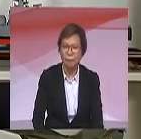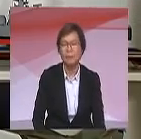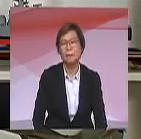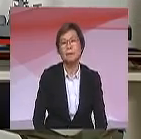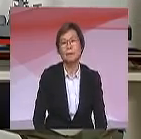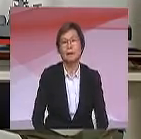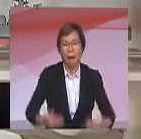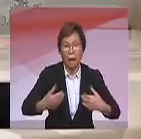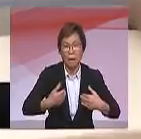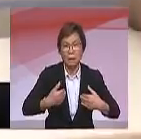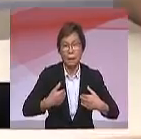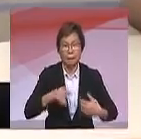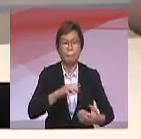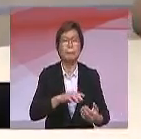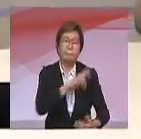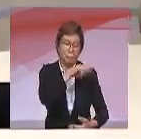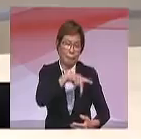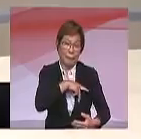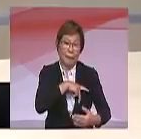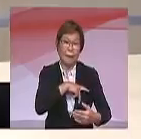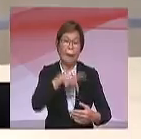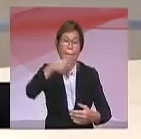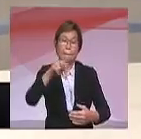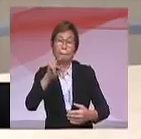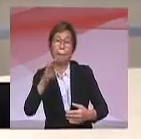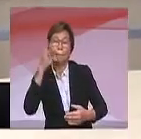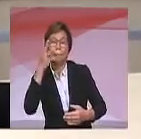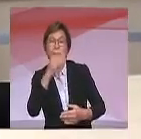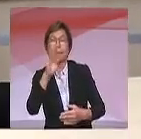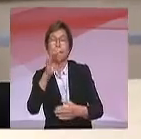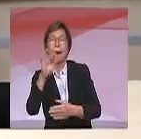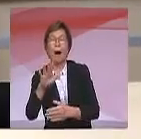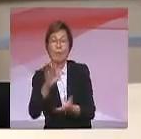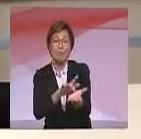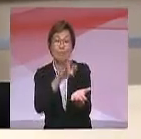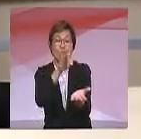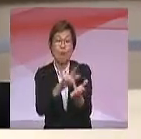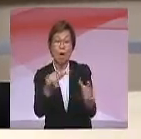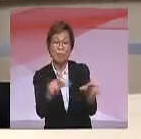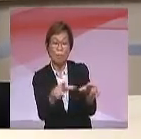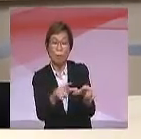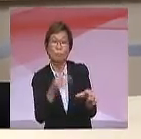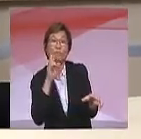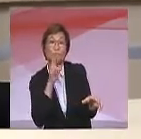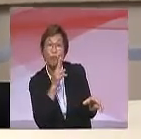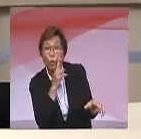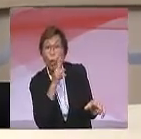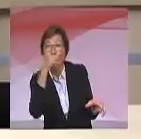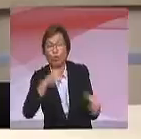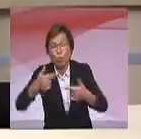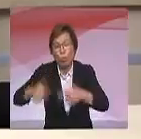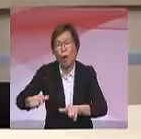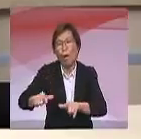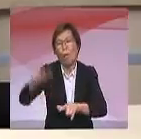Datuk Seri, ada pemilik pub dan bar yang dipercayai ambil kesempatan daripada lesen kafe dan restoran untuk